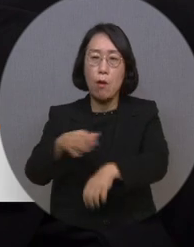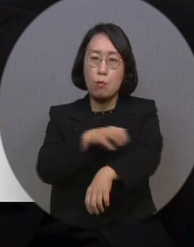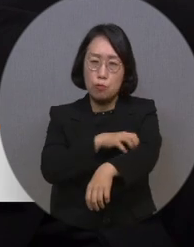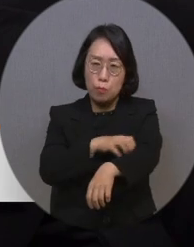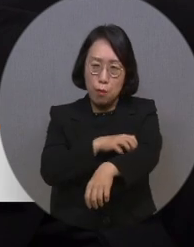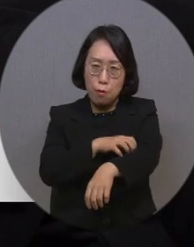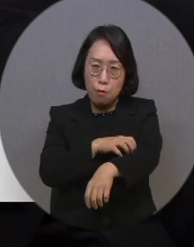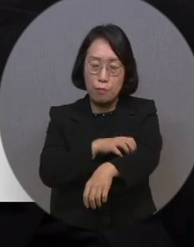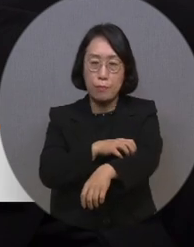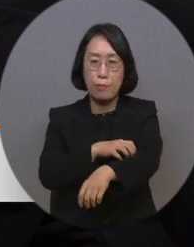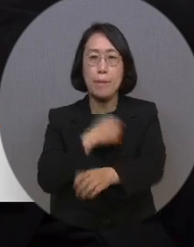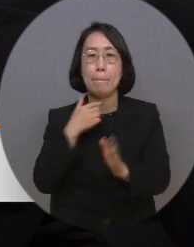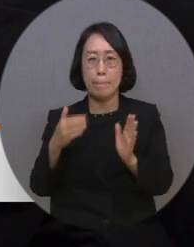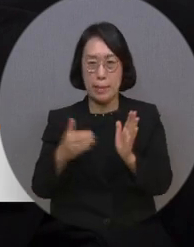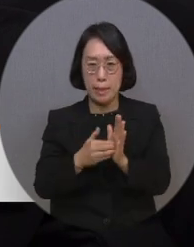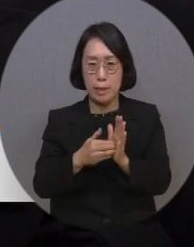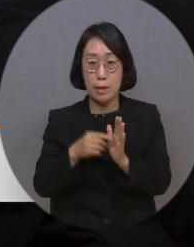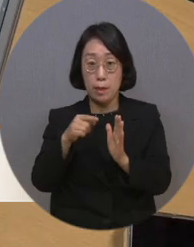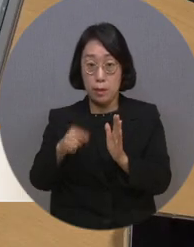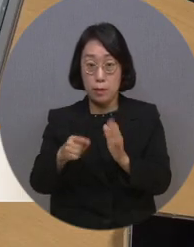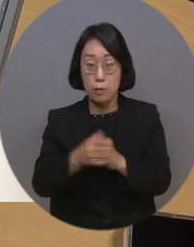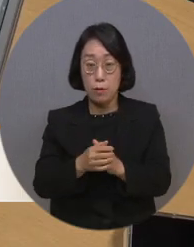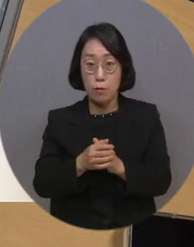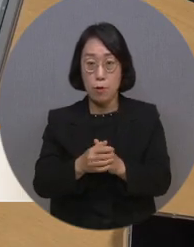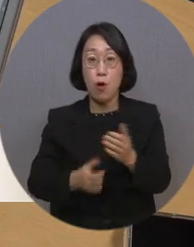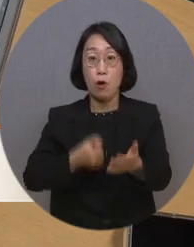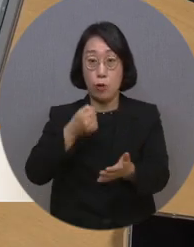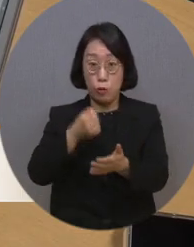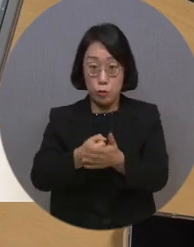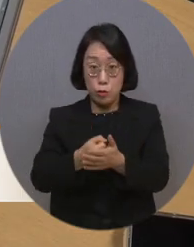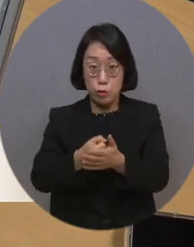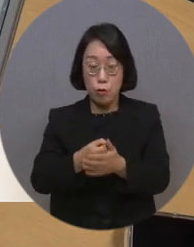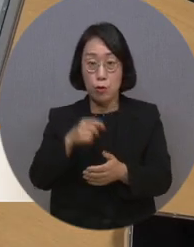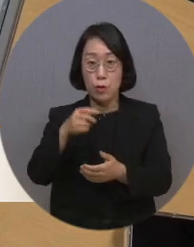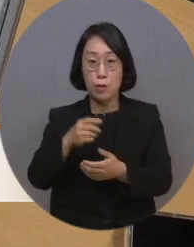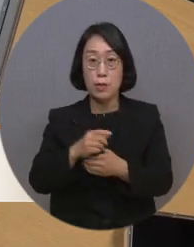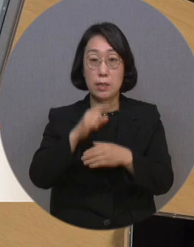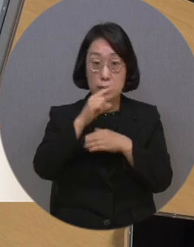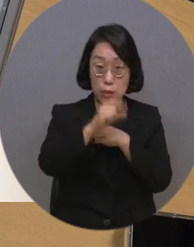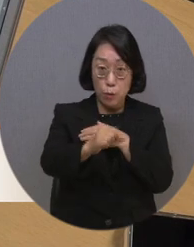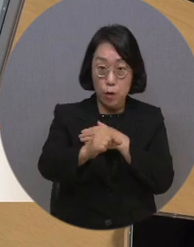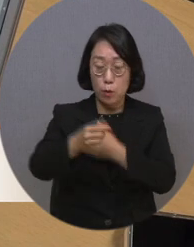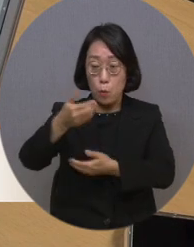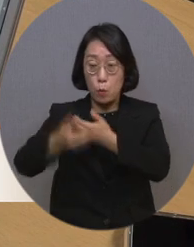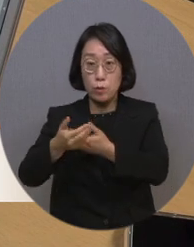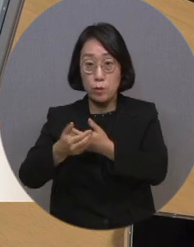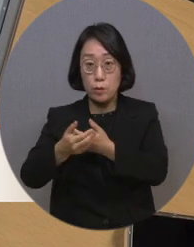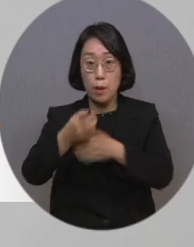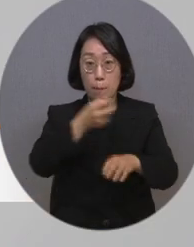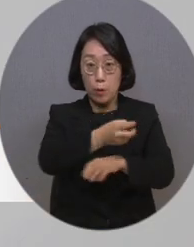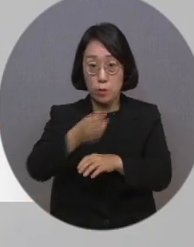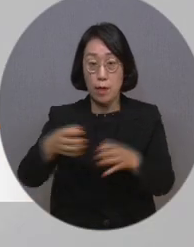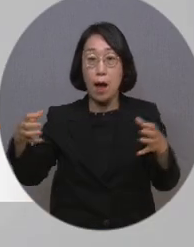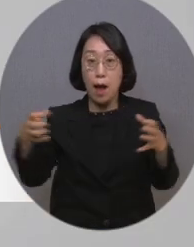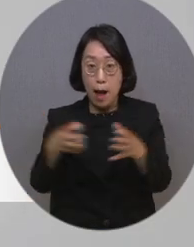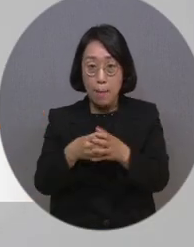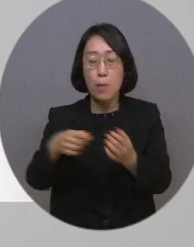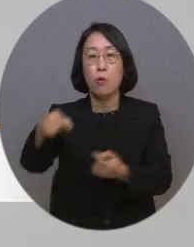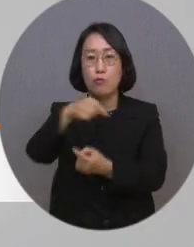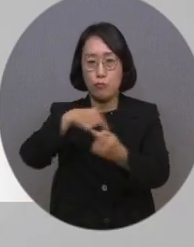불편을 겪어왔습니다. 원주시는 이번 브리핑에서 시외 버스 터미널과 고속버스 터미널을 통합